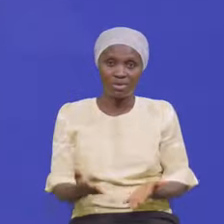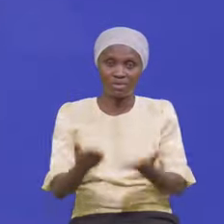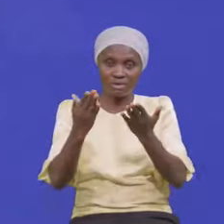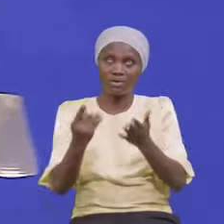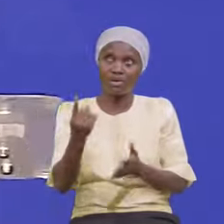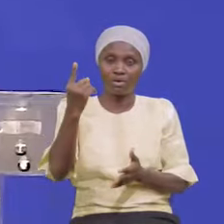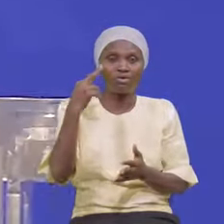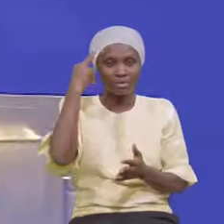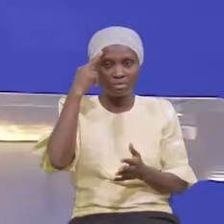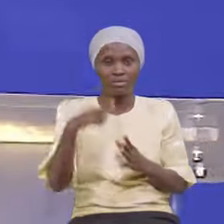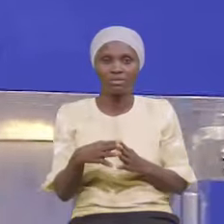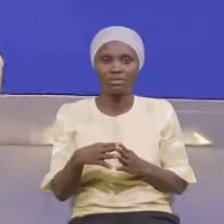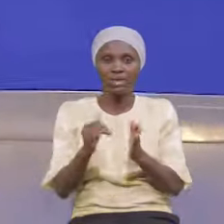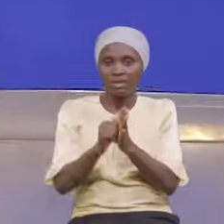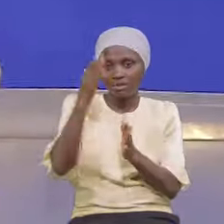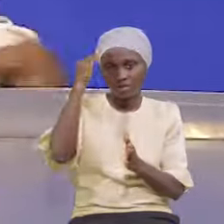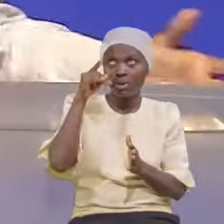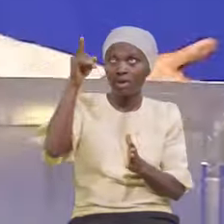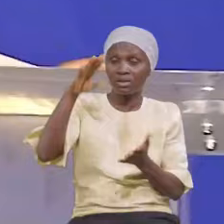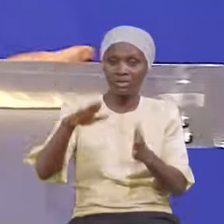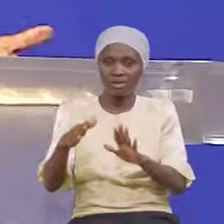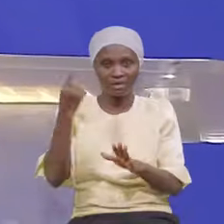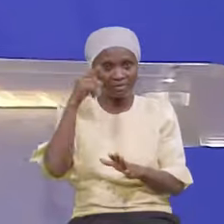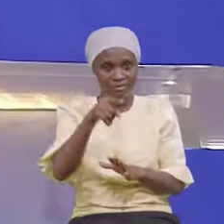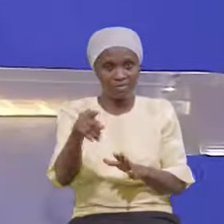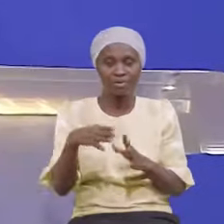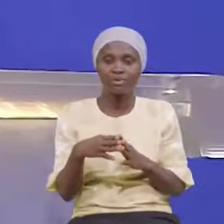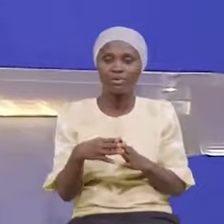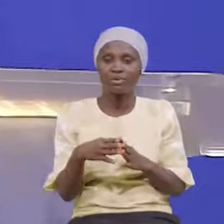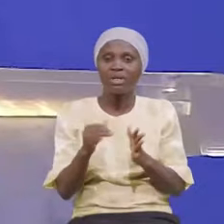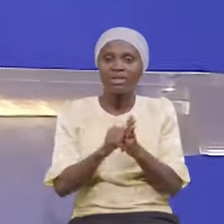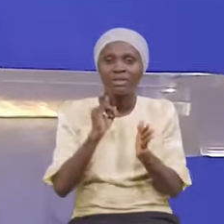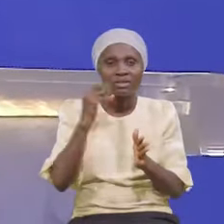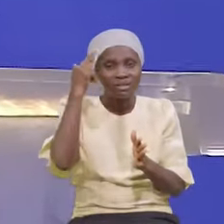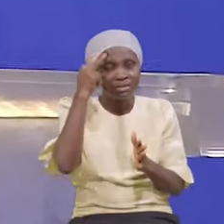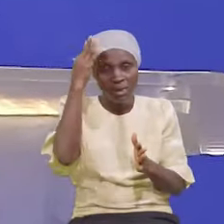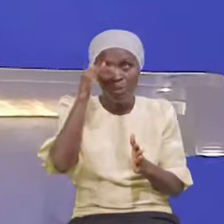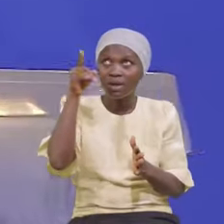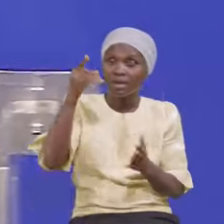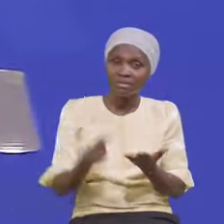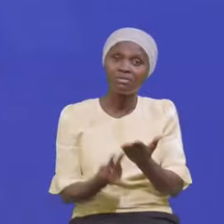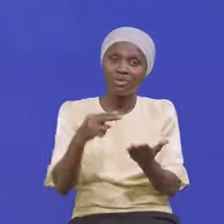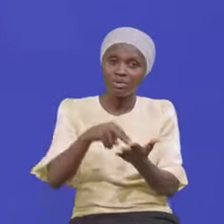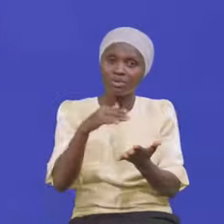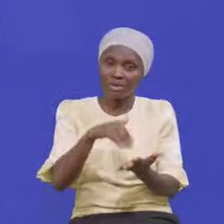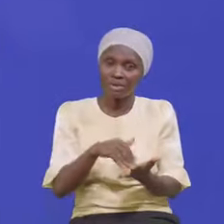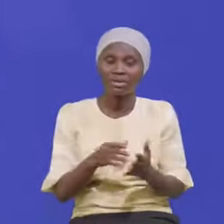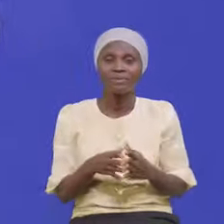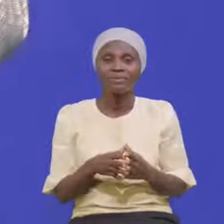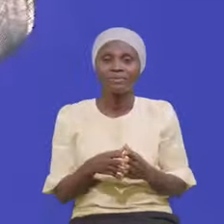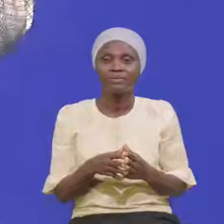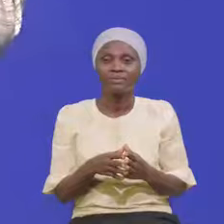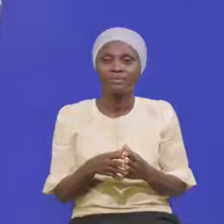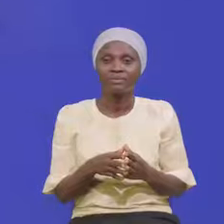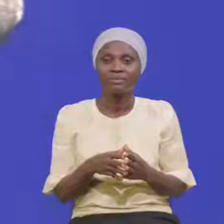పైకి లేవనెత్తబడ్డాడు. That's the reason he died for you, అందుచేతనే ఆ కారణంతో మీ కోసం మరణించాడు. That's the reason he rose again, ఆ కారణం చేత తిరిగి లేచాడు.